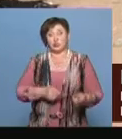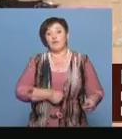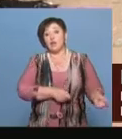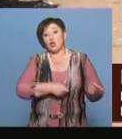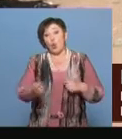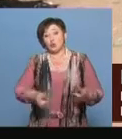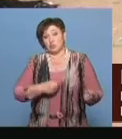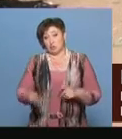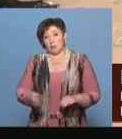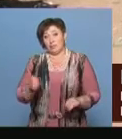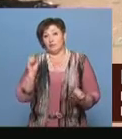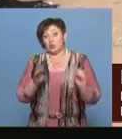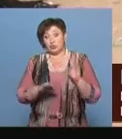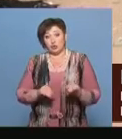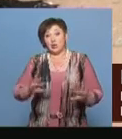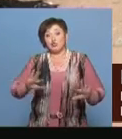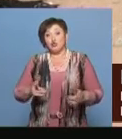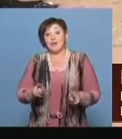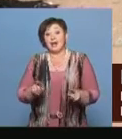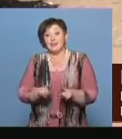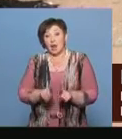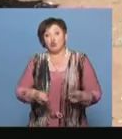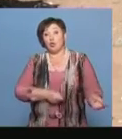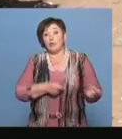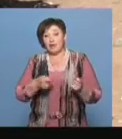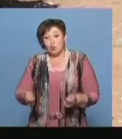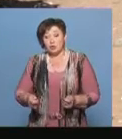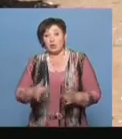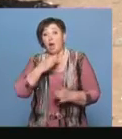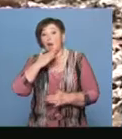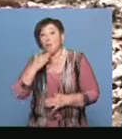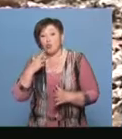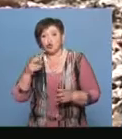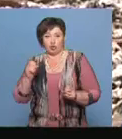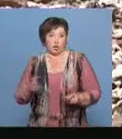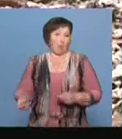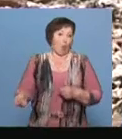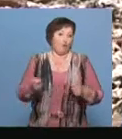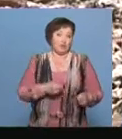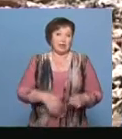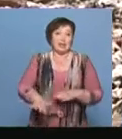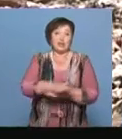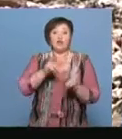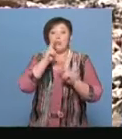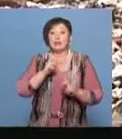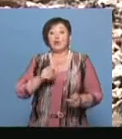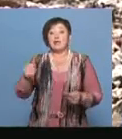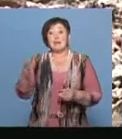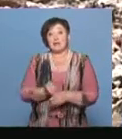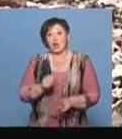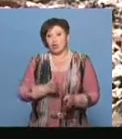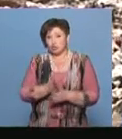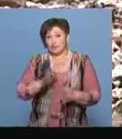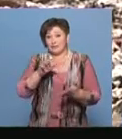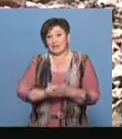бытовых отходов. Но, видимо, происходит так, что привозят намного больше, чем вывозят. Территории поисково-спасательной службы захватили